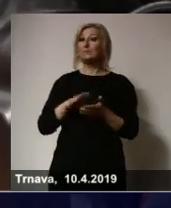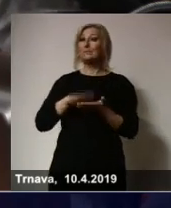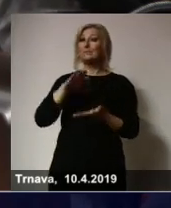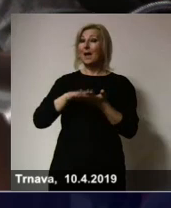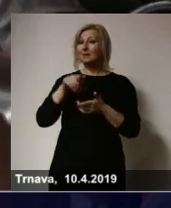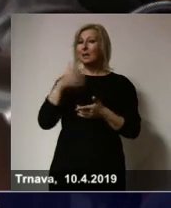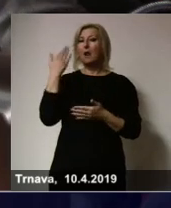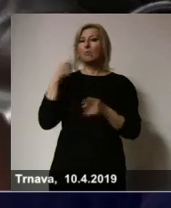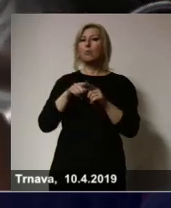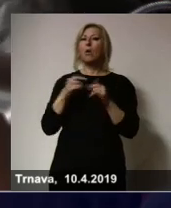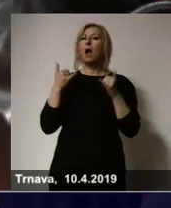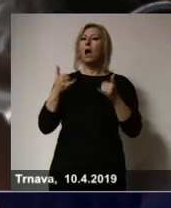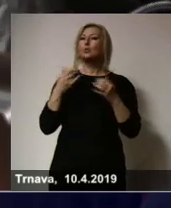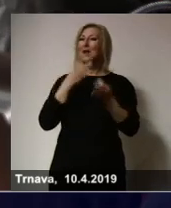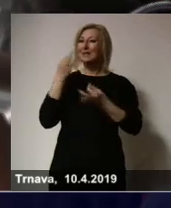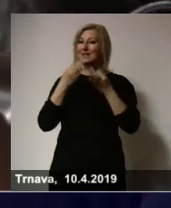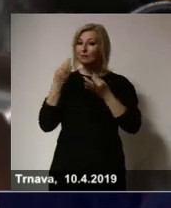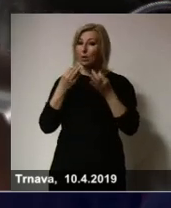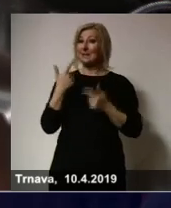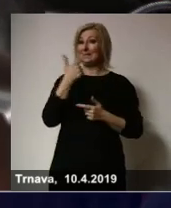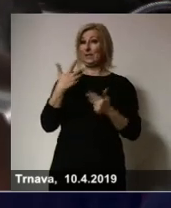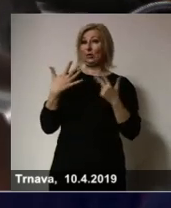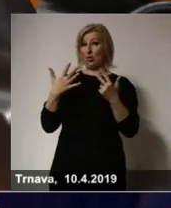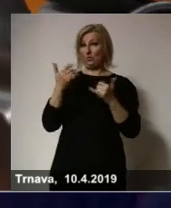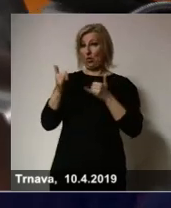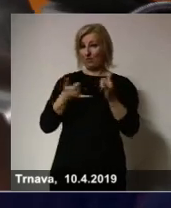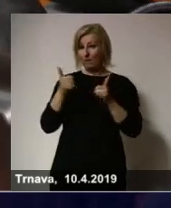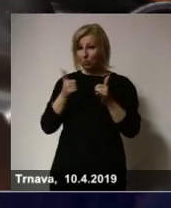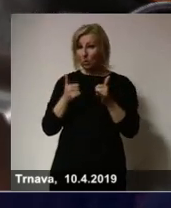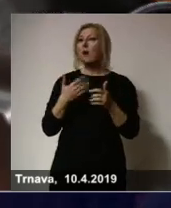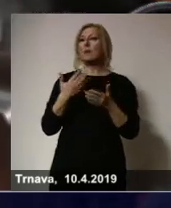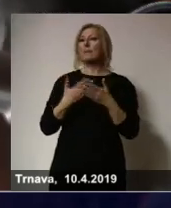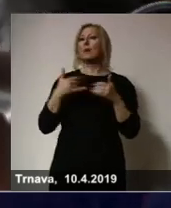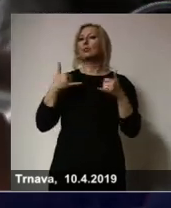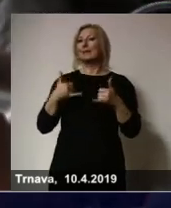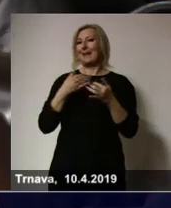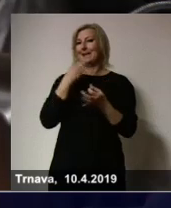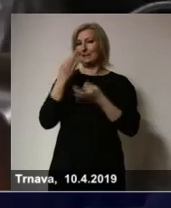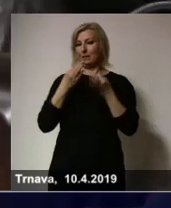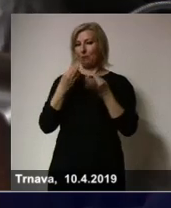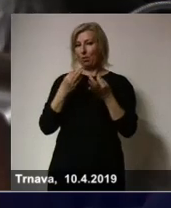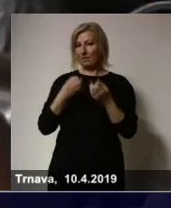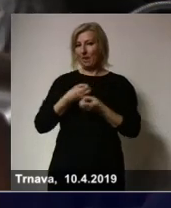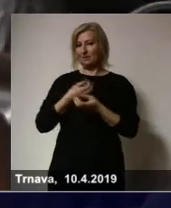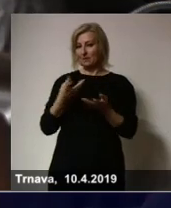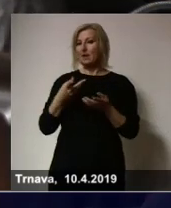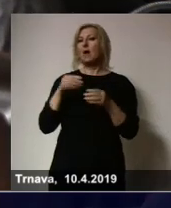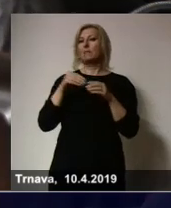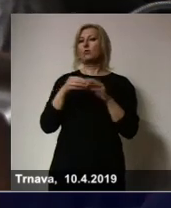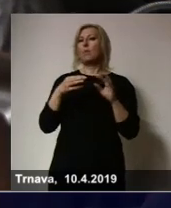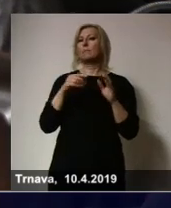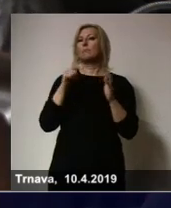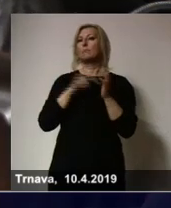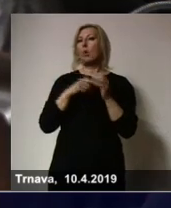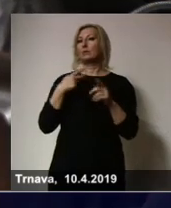aktualizovaný k 28.2. a k tomu aj smeruje informácia pod bodom F. Komisia pre regionálny